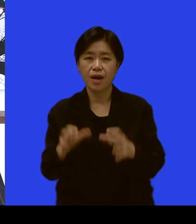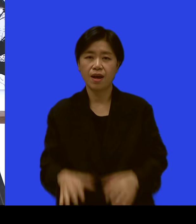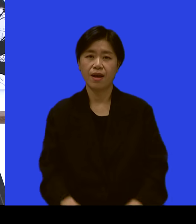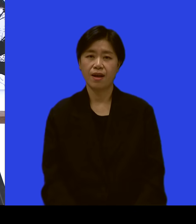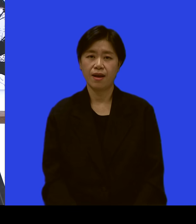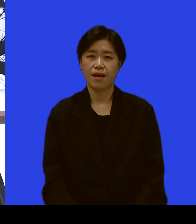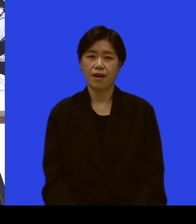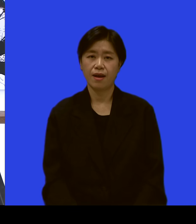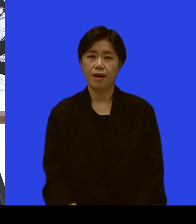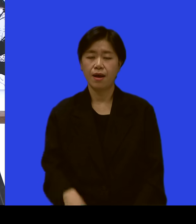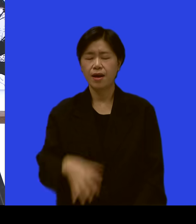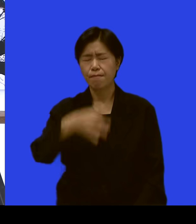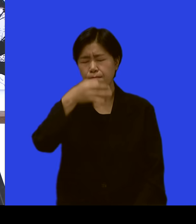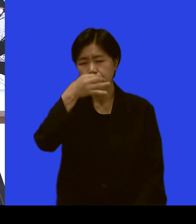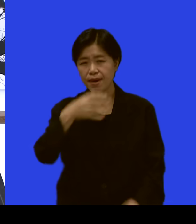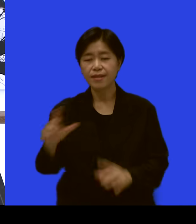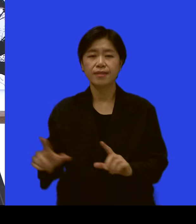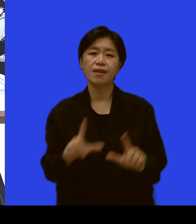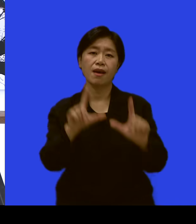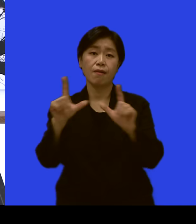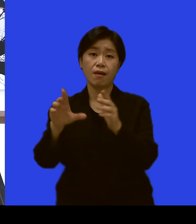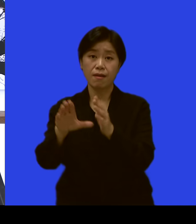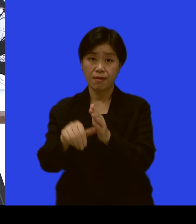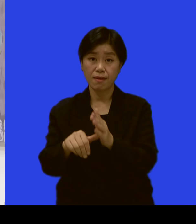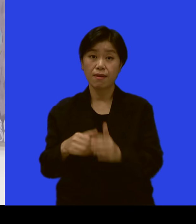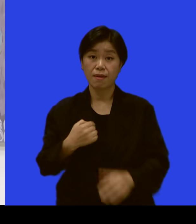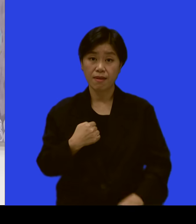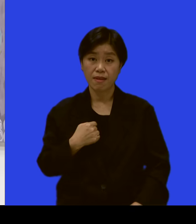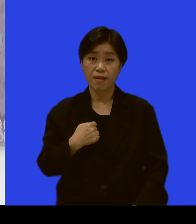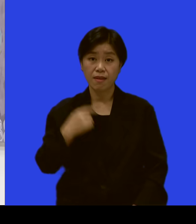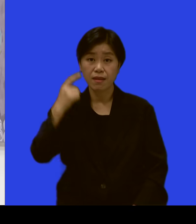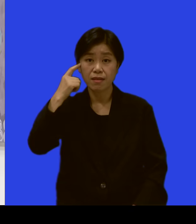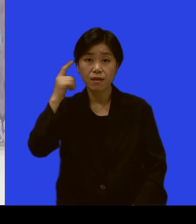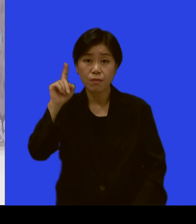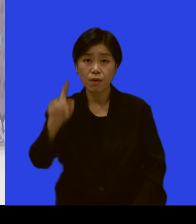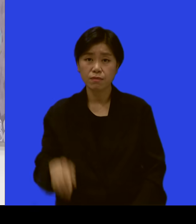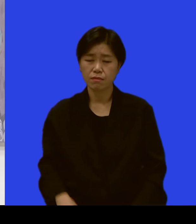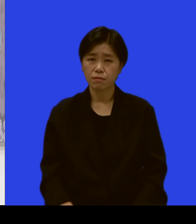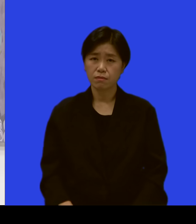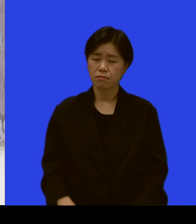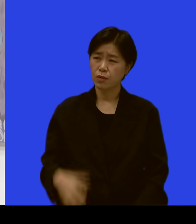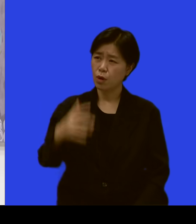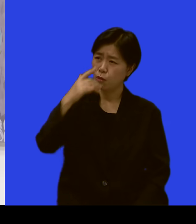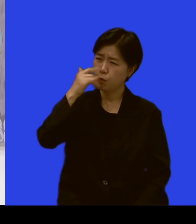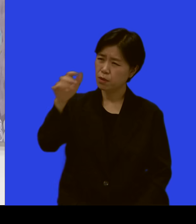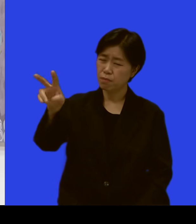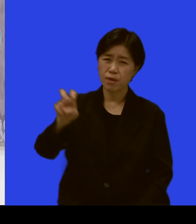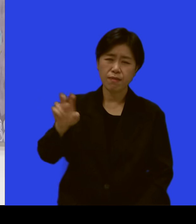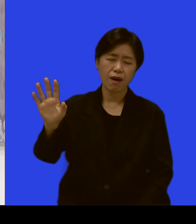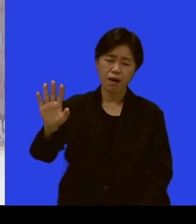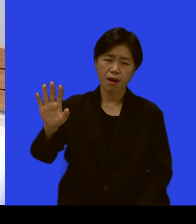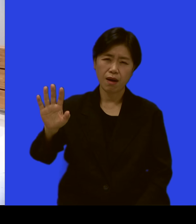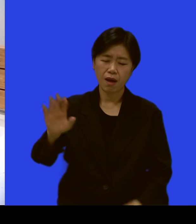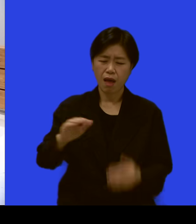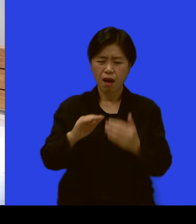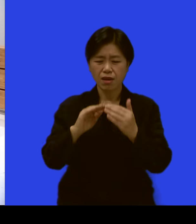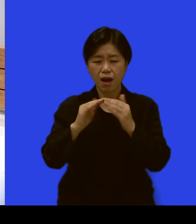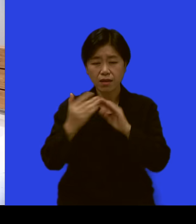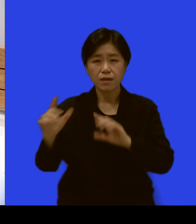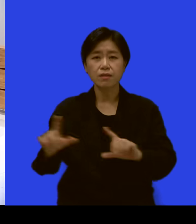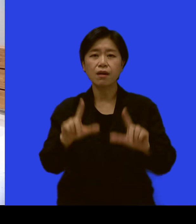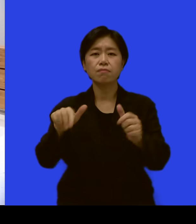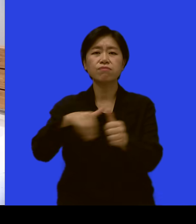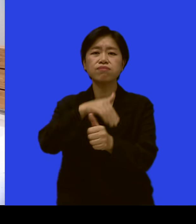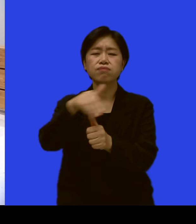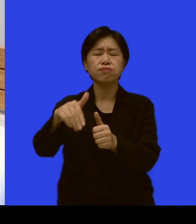그런 생활을 좀 이렇게 하면서 지내다 보니까 부모님이 밉다기보다는 가난이 밉더라고요. 그 현실이.